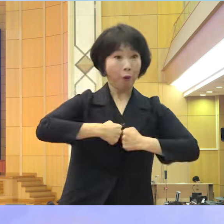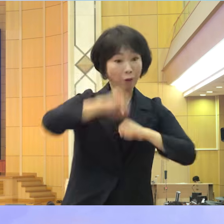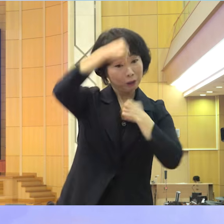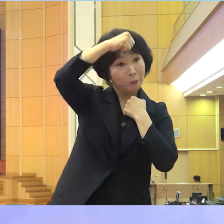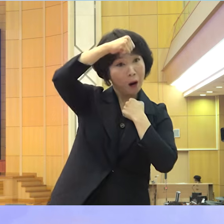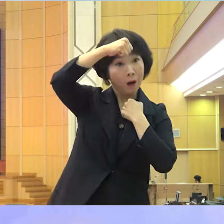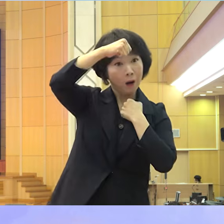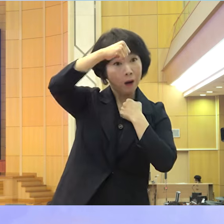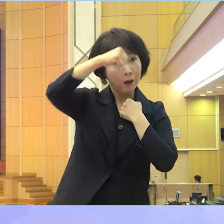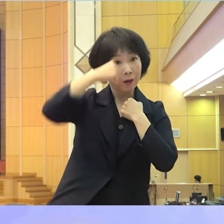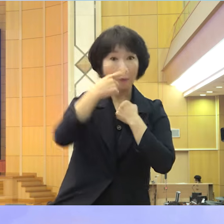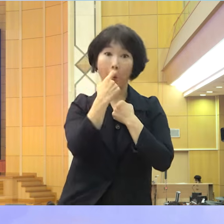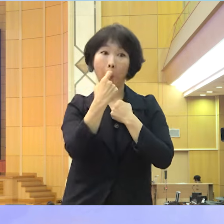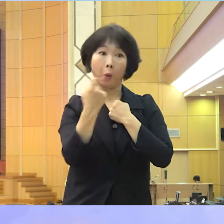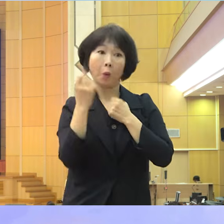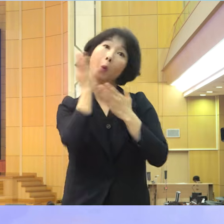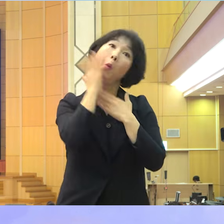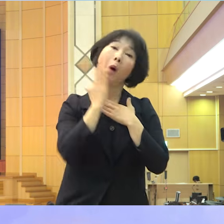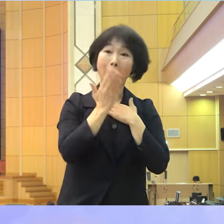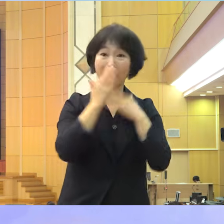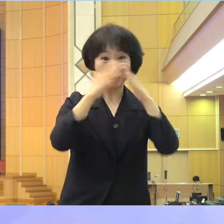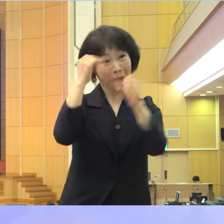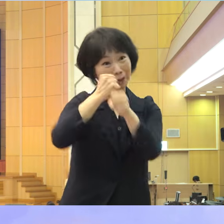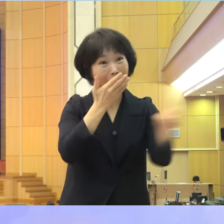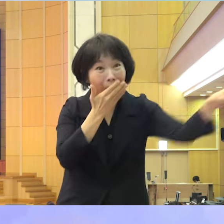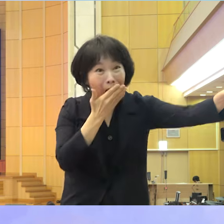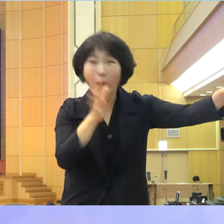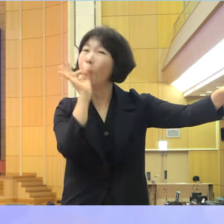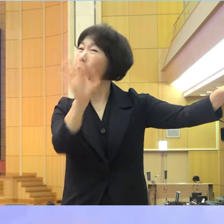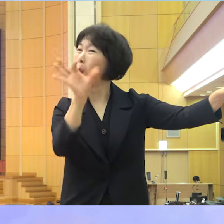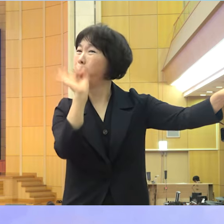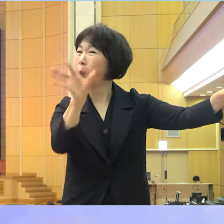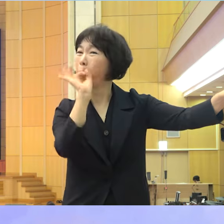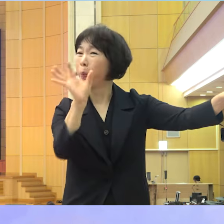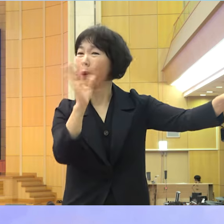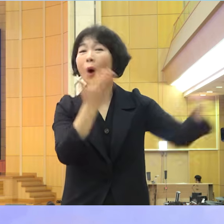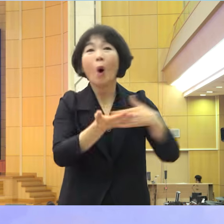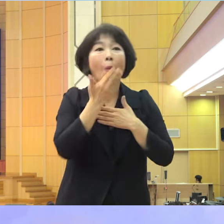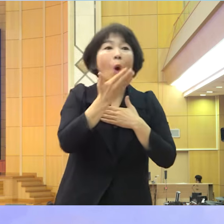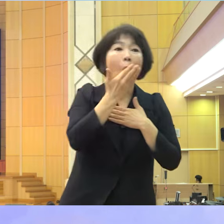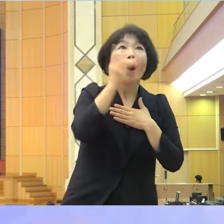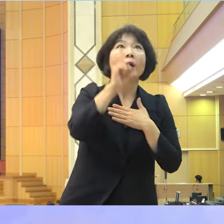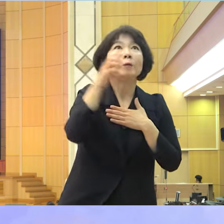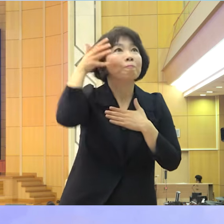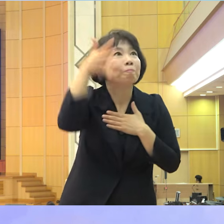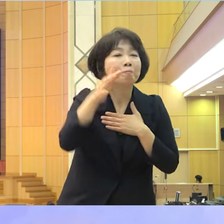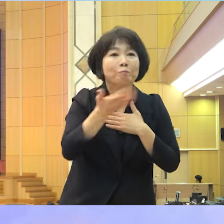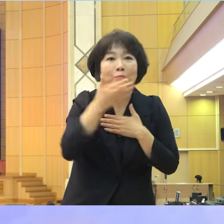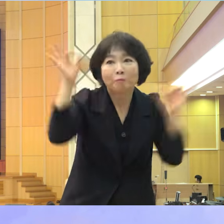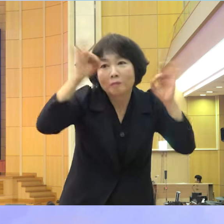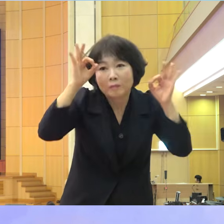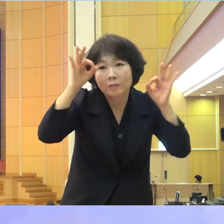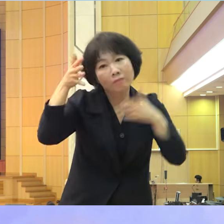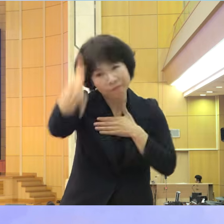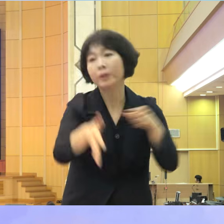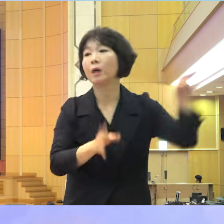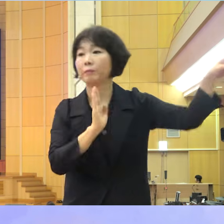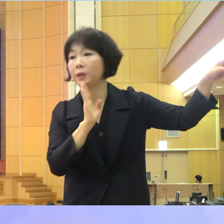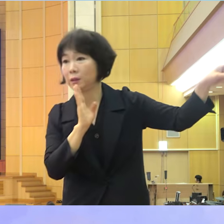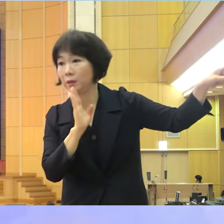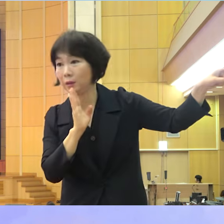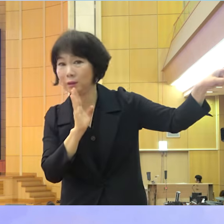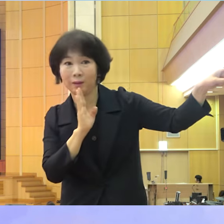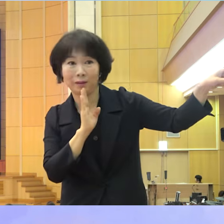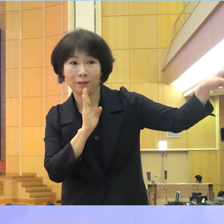신어요, 무슨 집을 지어도 사람처럼 좋은 집을 지어놓고 살아요. 그러지 않잖아요. 내가 늘 말하지만